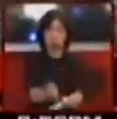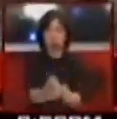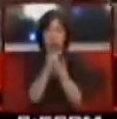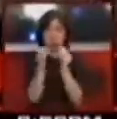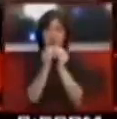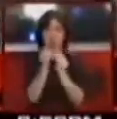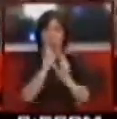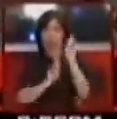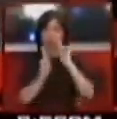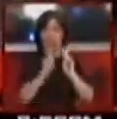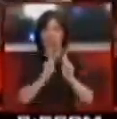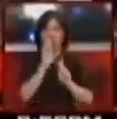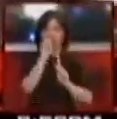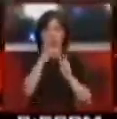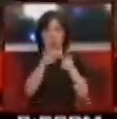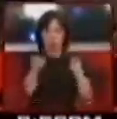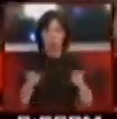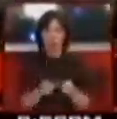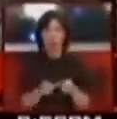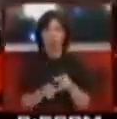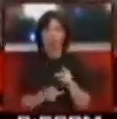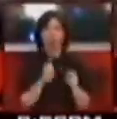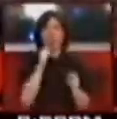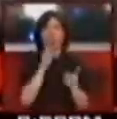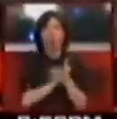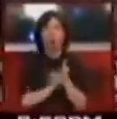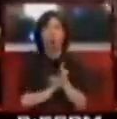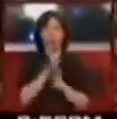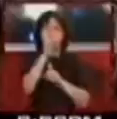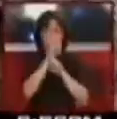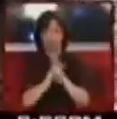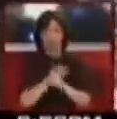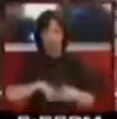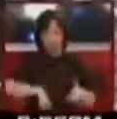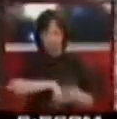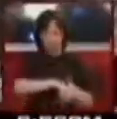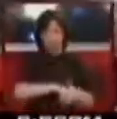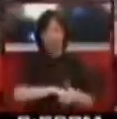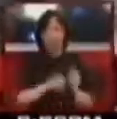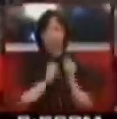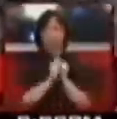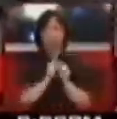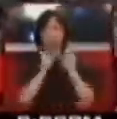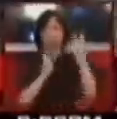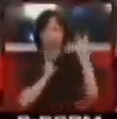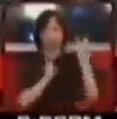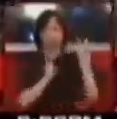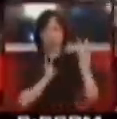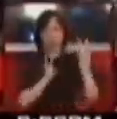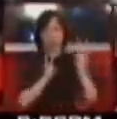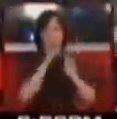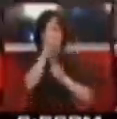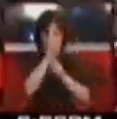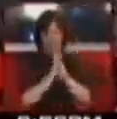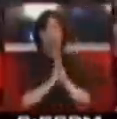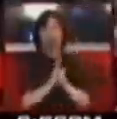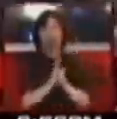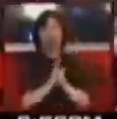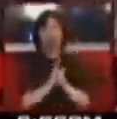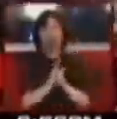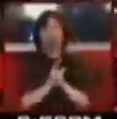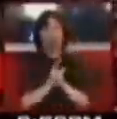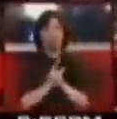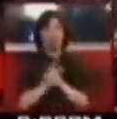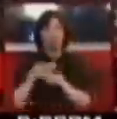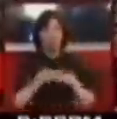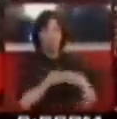Isa sa aming pilit na pinasok ay ang bahay ng isang gina na anim na buwang buntis. Kasama pa niya ang kanyang anim na buwang anak, takot na takot ang mag-ina dahil